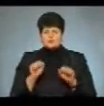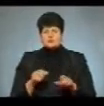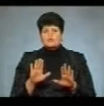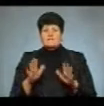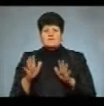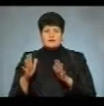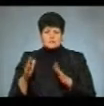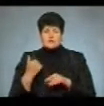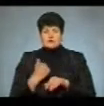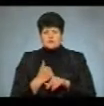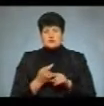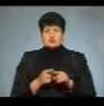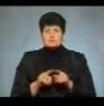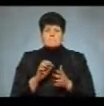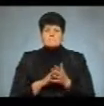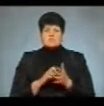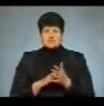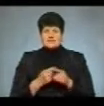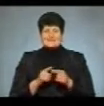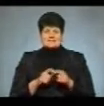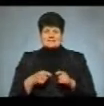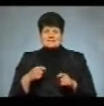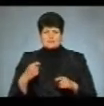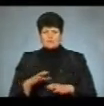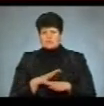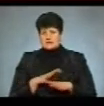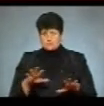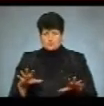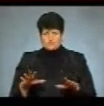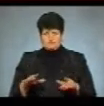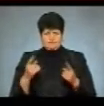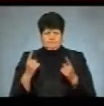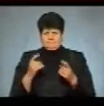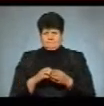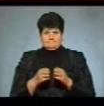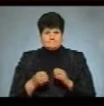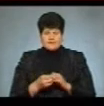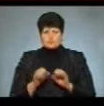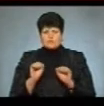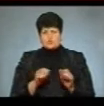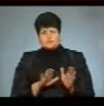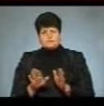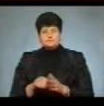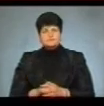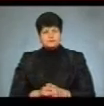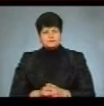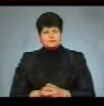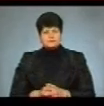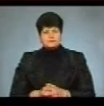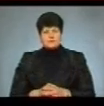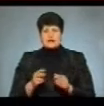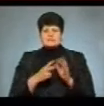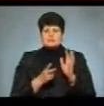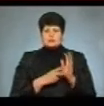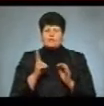випадки. Головне, щоб причини цих затримок не були якихось критичні, які можна було посунути. 17